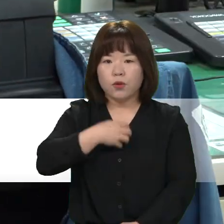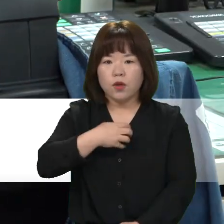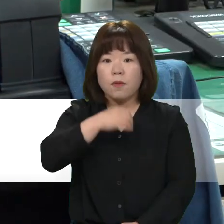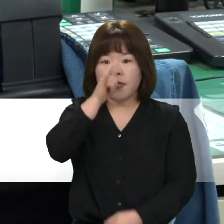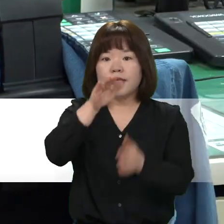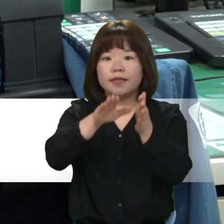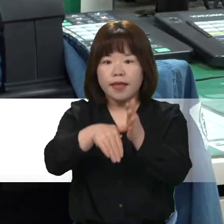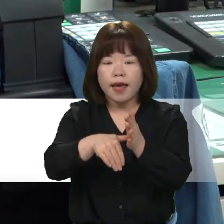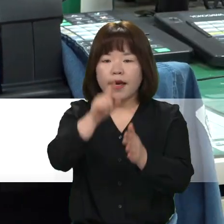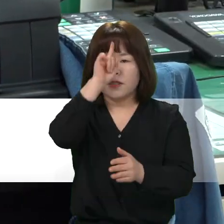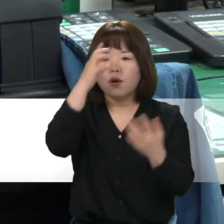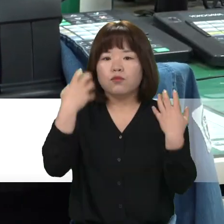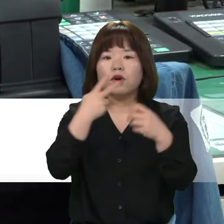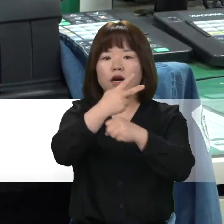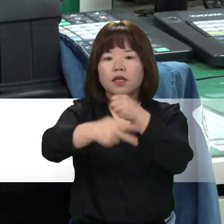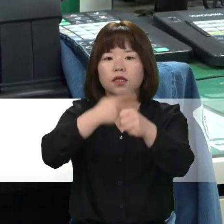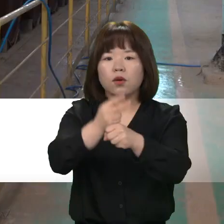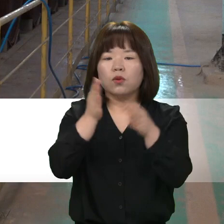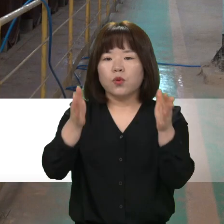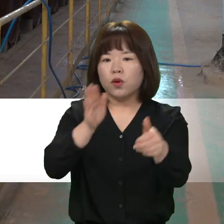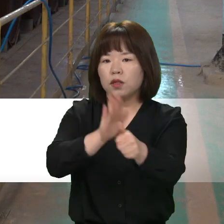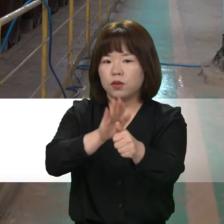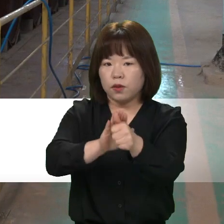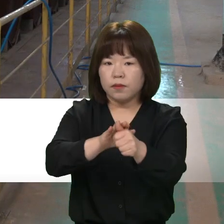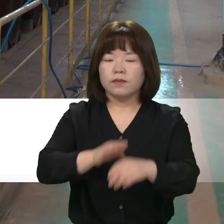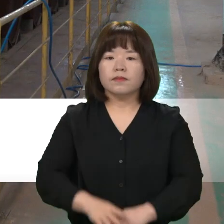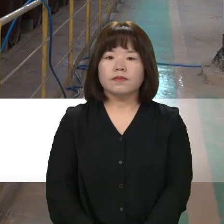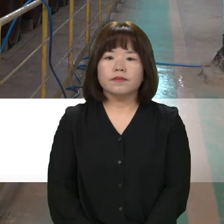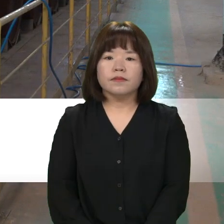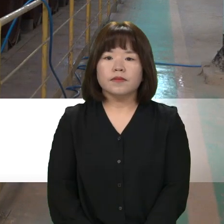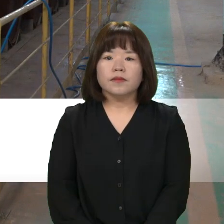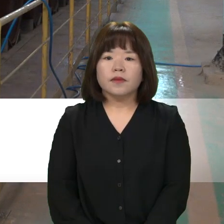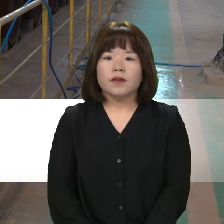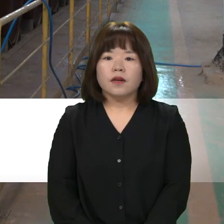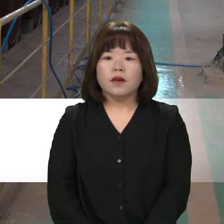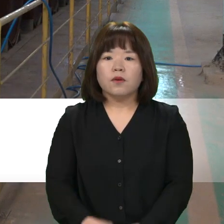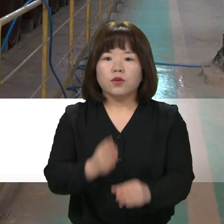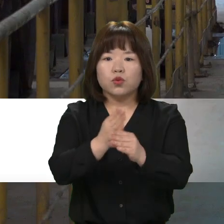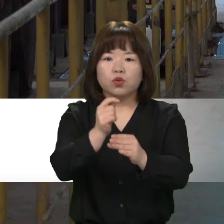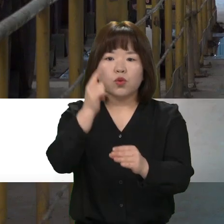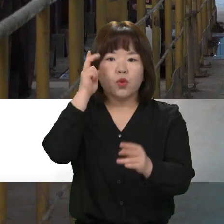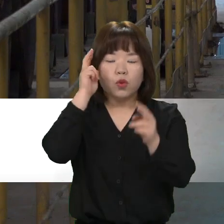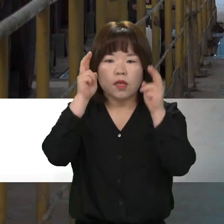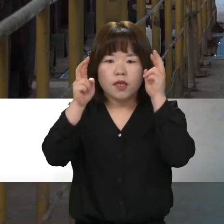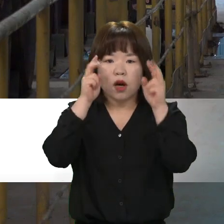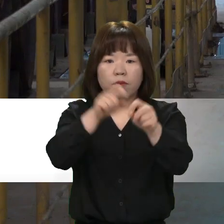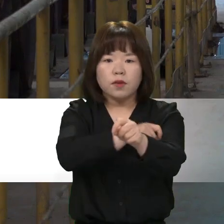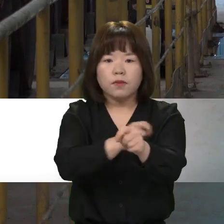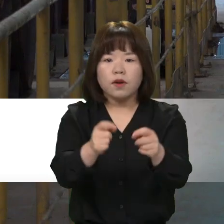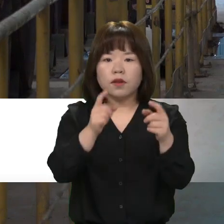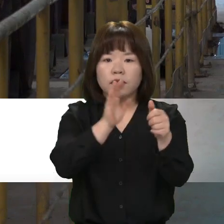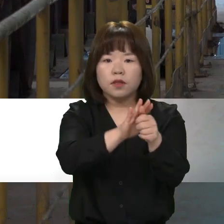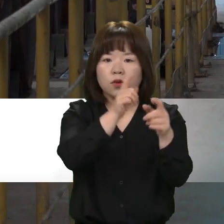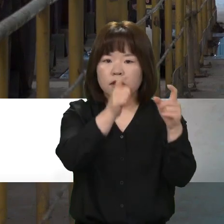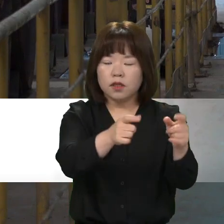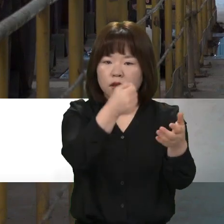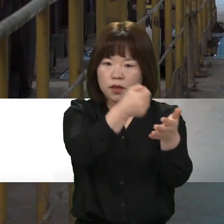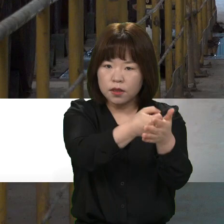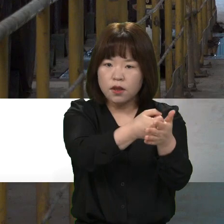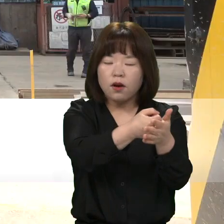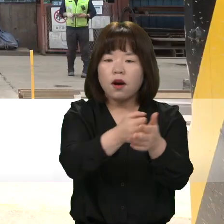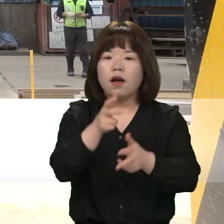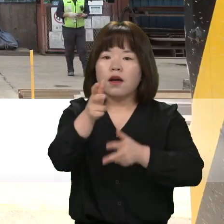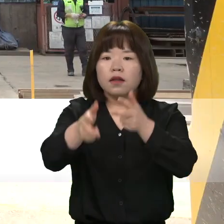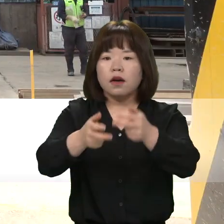2년간 신속한 경영 정상화를 지원하는 제도입니다 한편 포항시는 이번 중소기업 특별 지원 지역 지정을